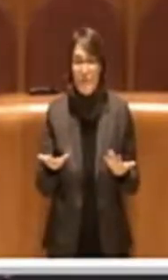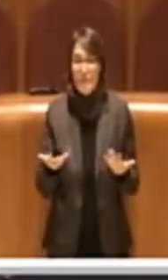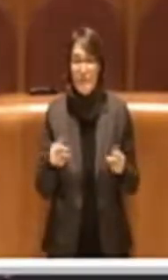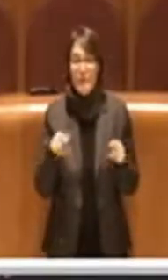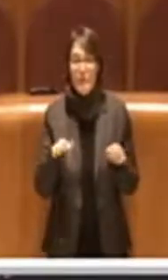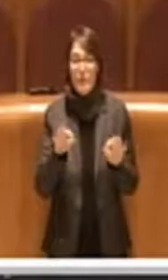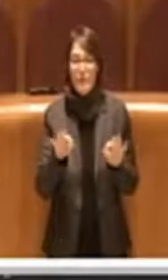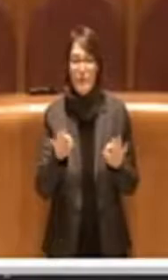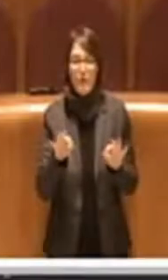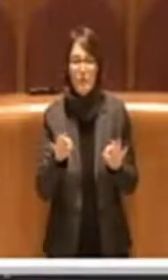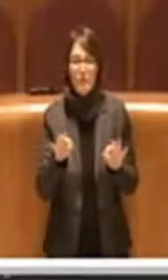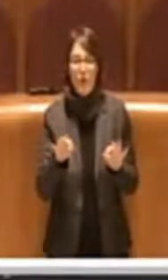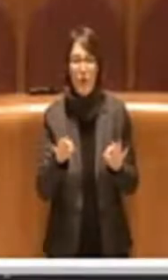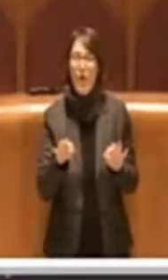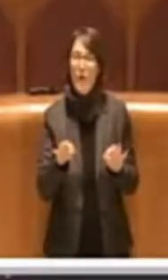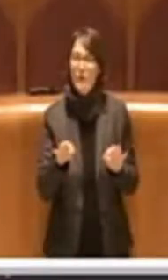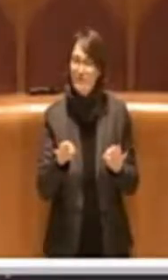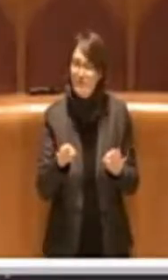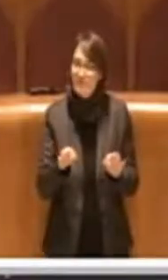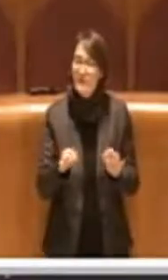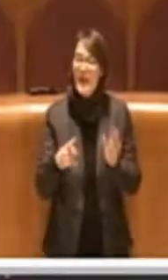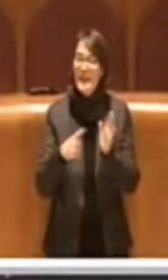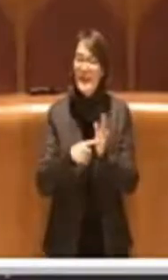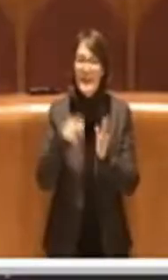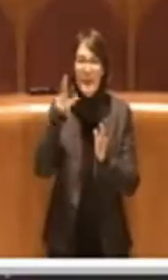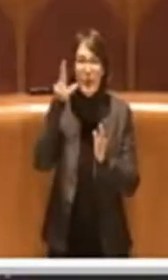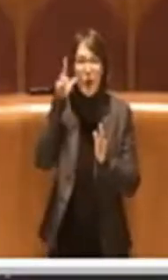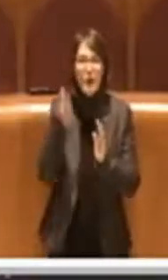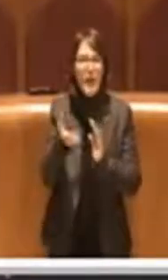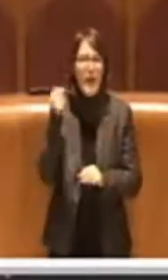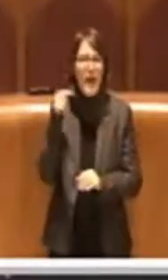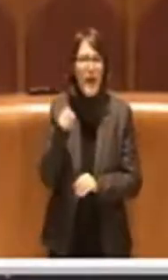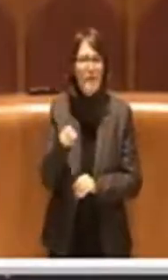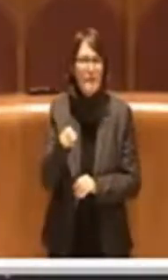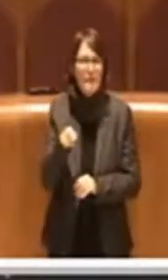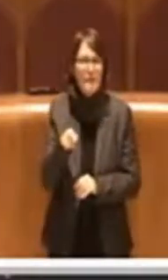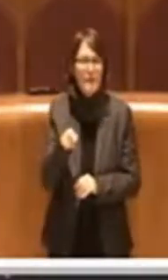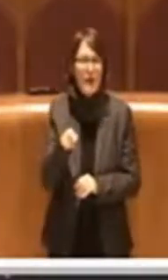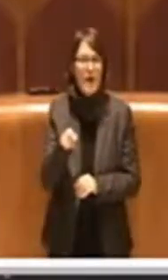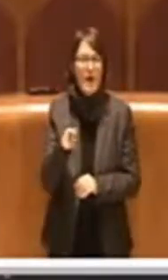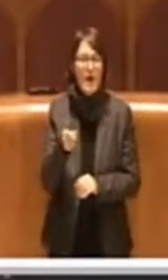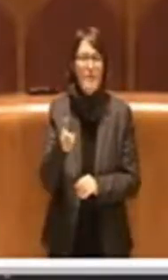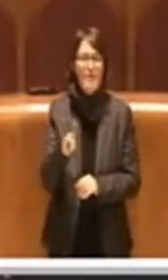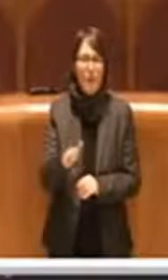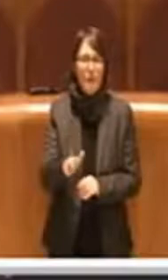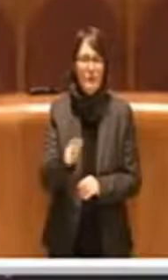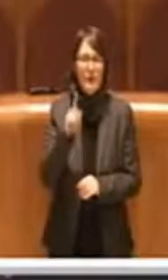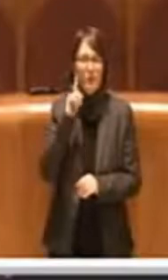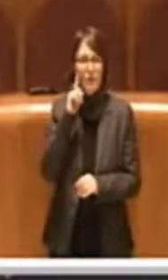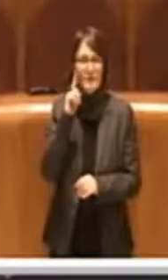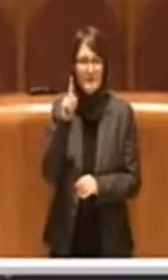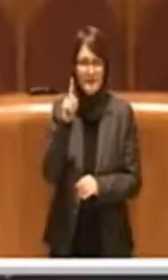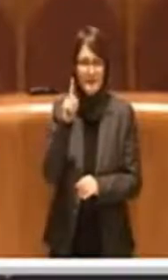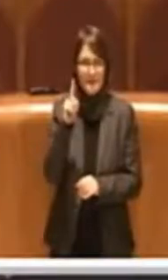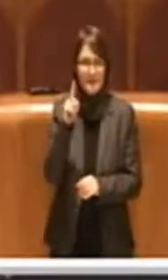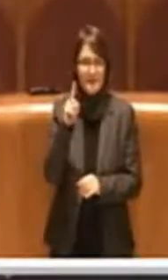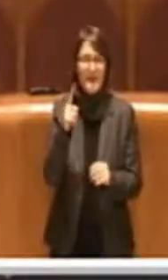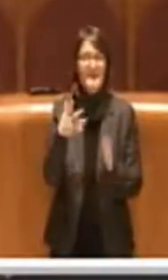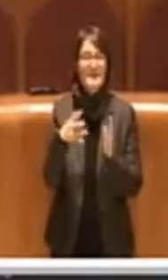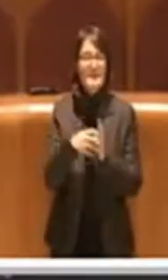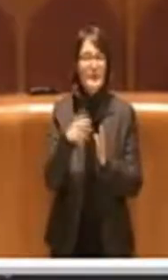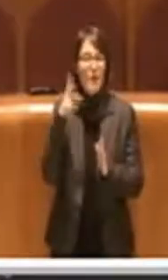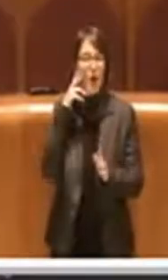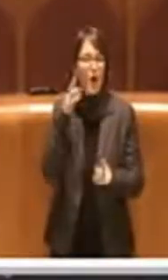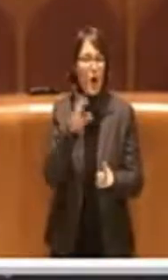una violazione del diritto di alcune donne, perché se viene posto un simbolo